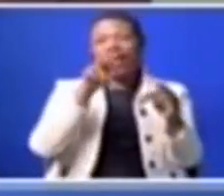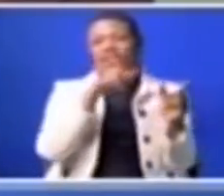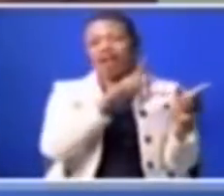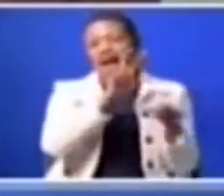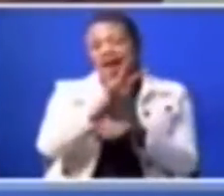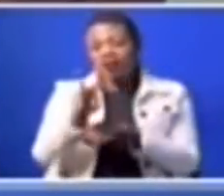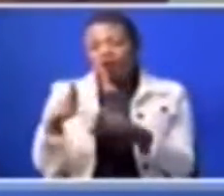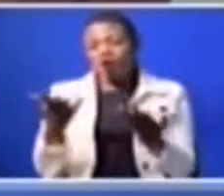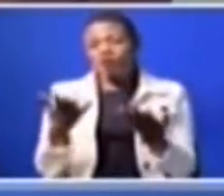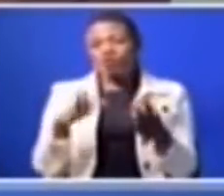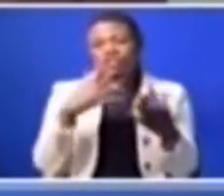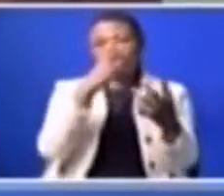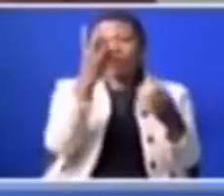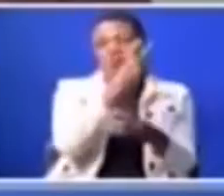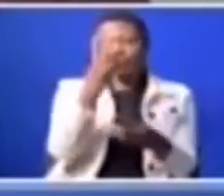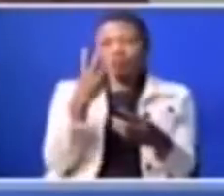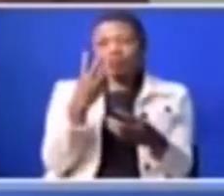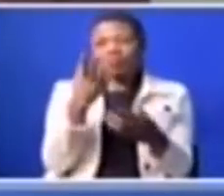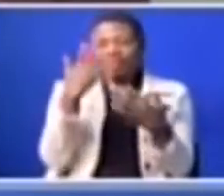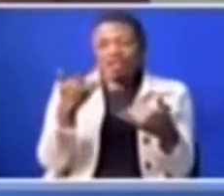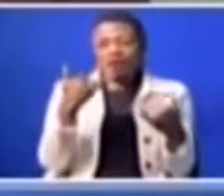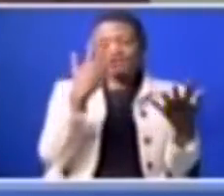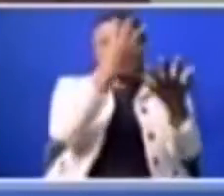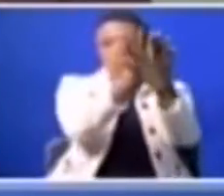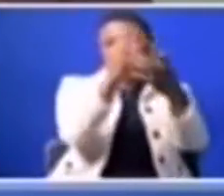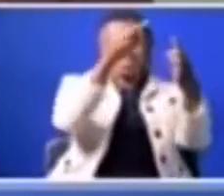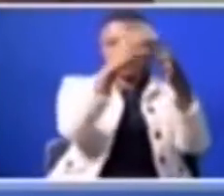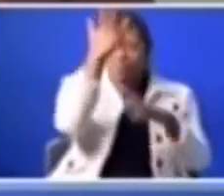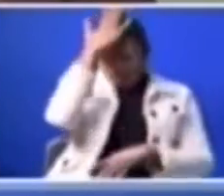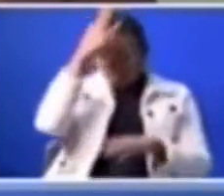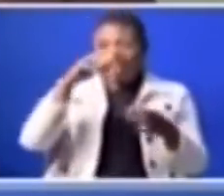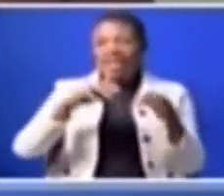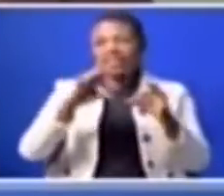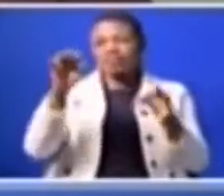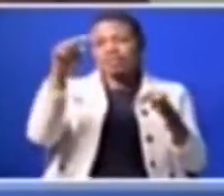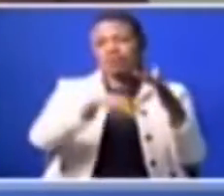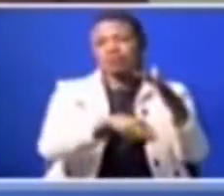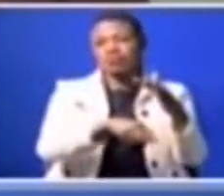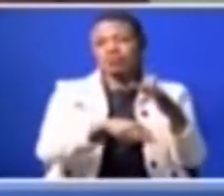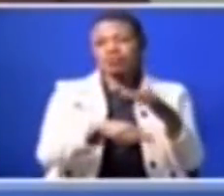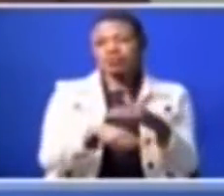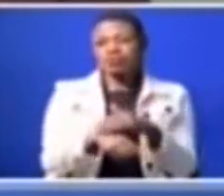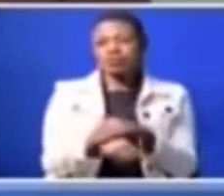waheshimiwa hawa ambao sasa tunarifu kwamba watazuiliwa hadi Jumatatu? Tueleze zaidi.